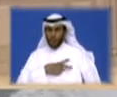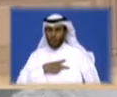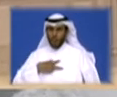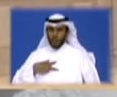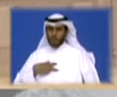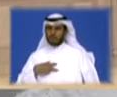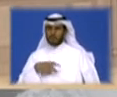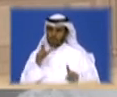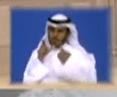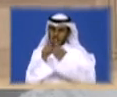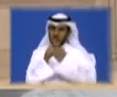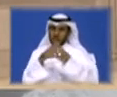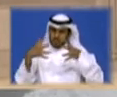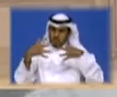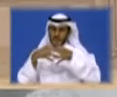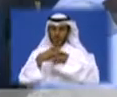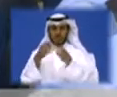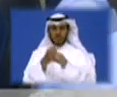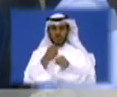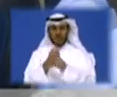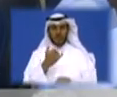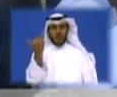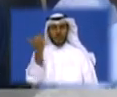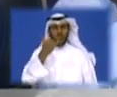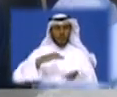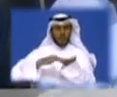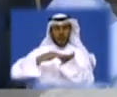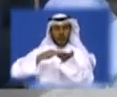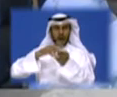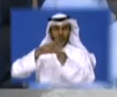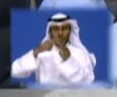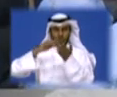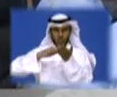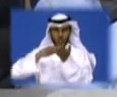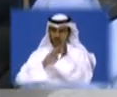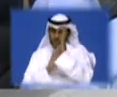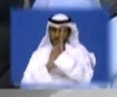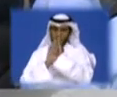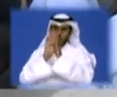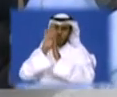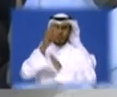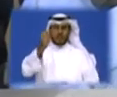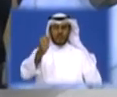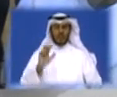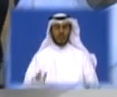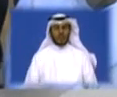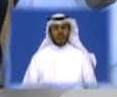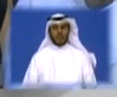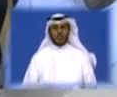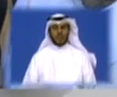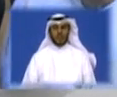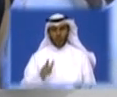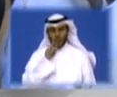من شأنه الإسهام في تقدم بلدنا العزيز ورفعته، منوها بما تضمنه الخطاب الأميري من